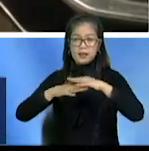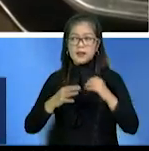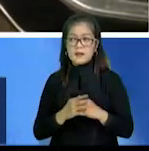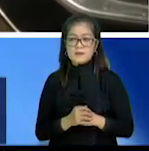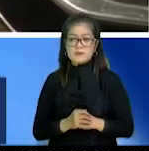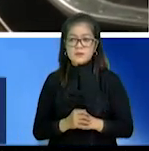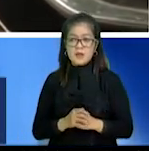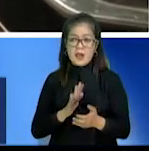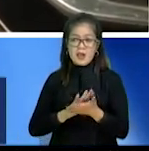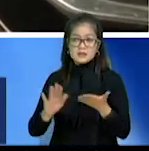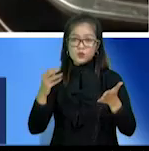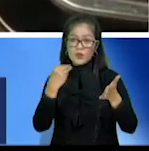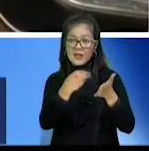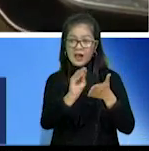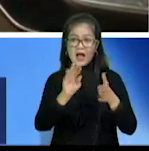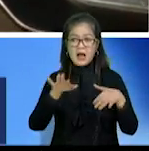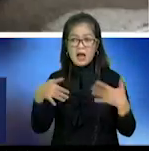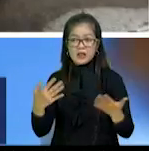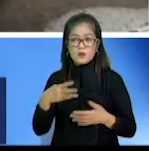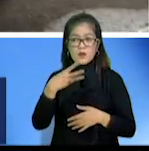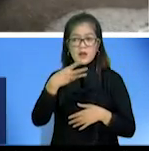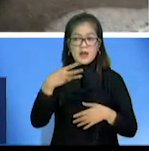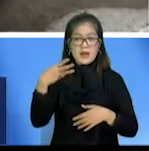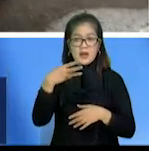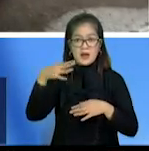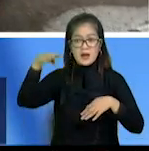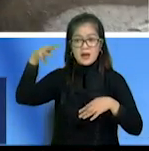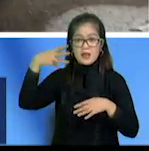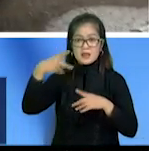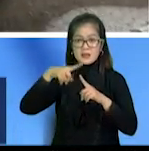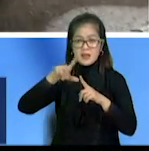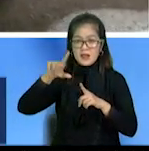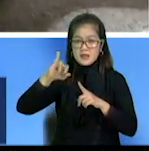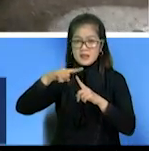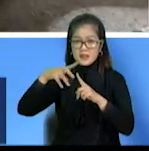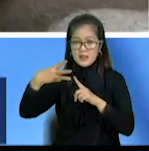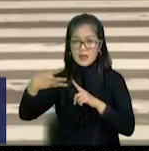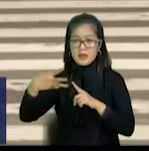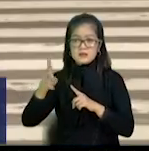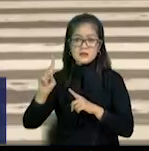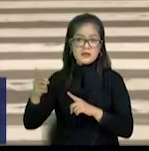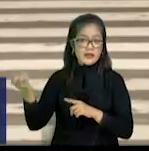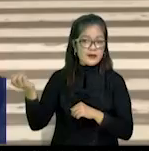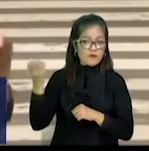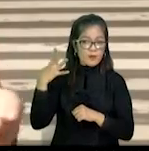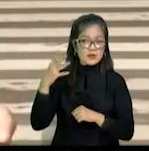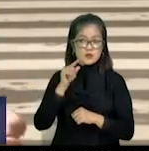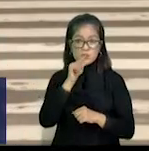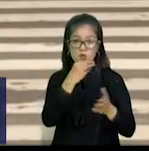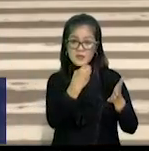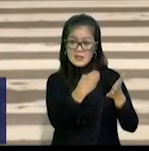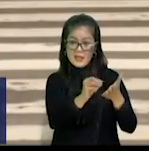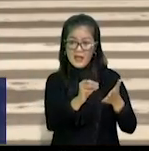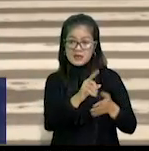maupun dengan tilang elektronik dan dapat kami informasikan pula pemirsa bahwa untuk ha penerangan ganjil-genap ini